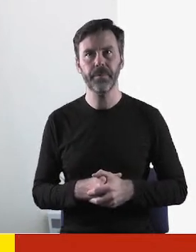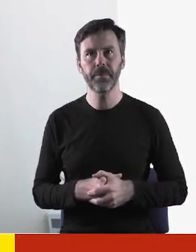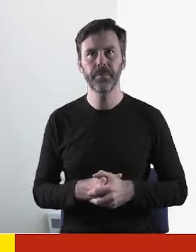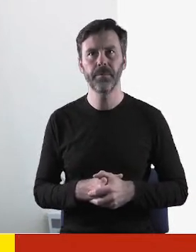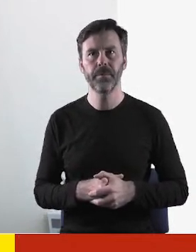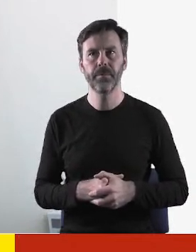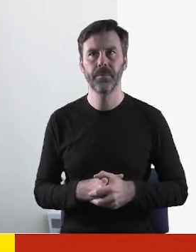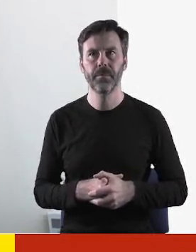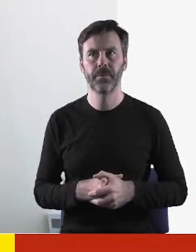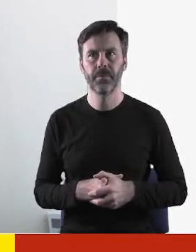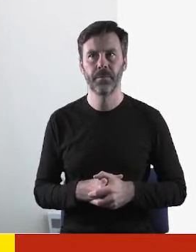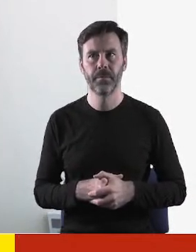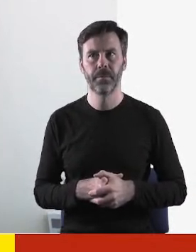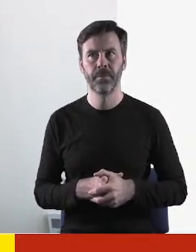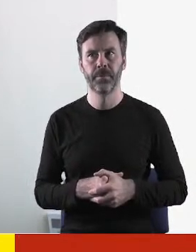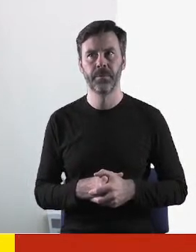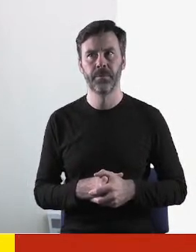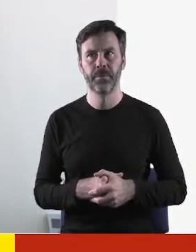W związku z czym